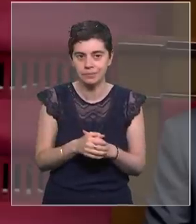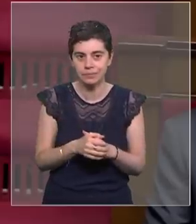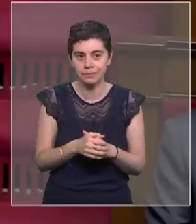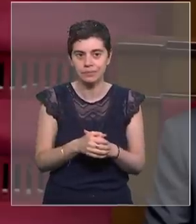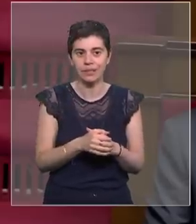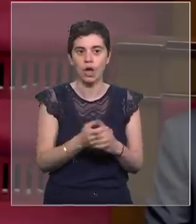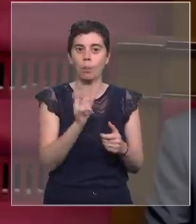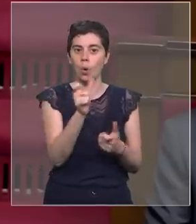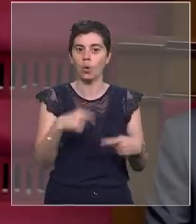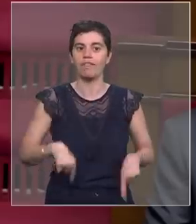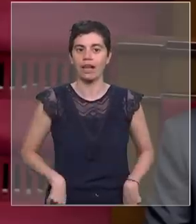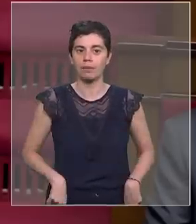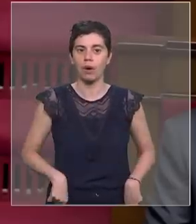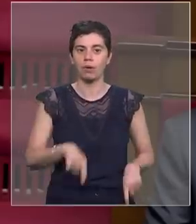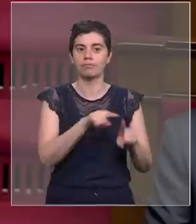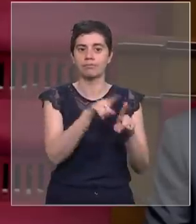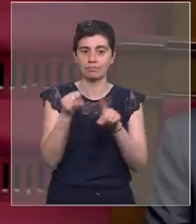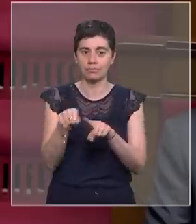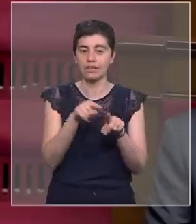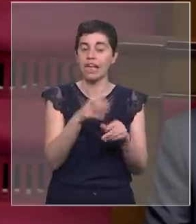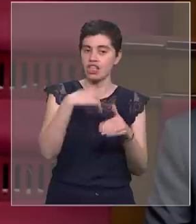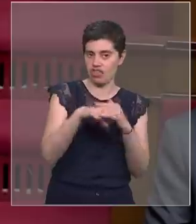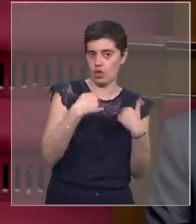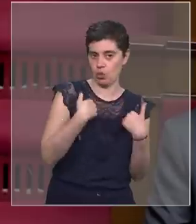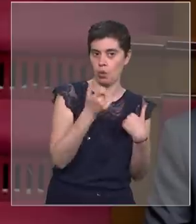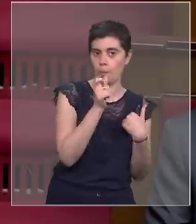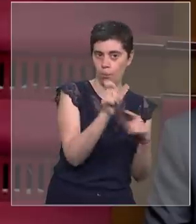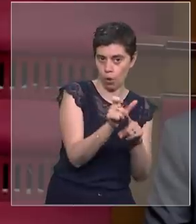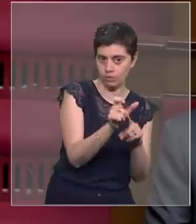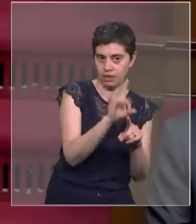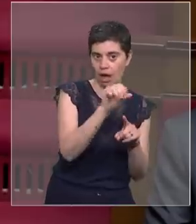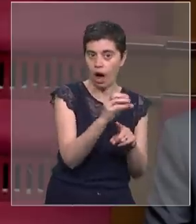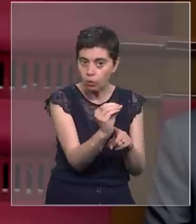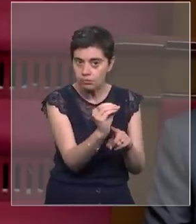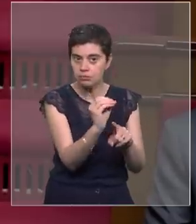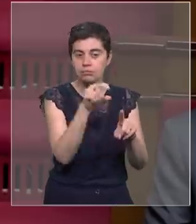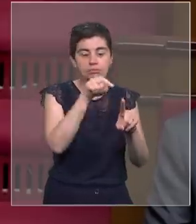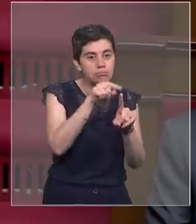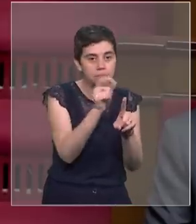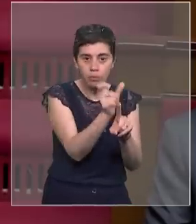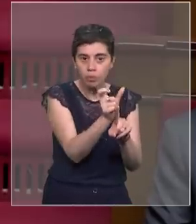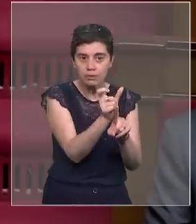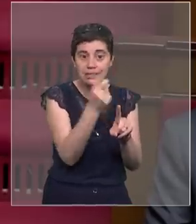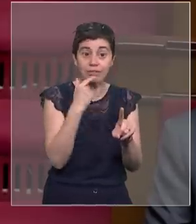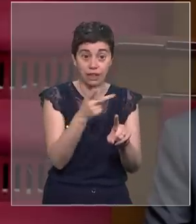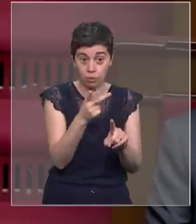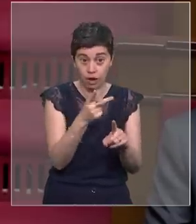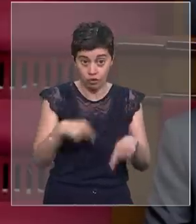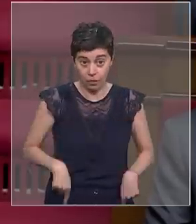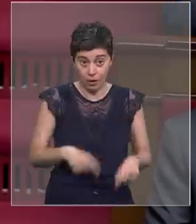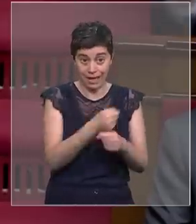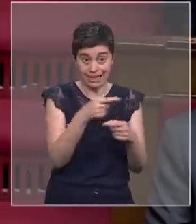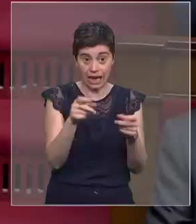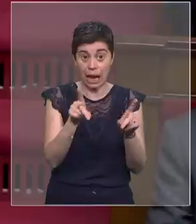du mot « gouvernement » en Réau-Tahiti. Chez nous, « gouvernement » se dit « hau ».« Hau », ça veut dire la paix. Voilà.